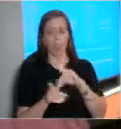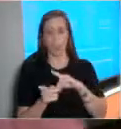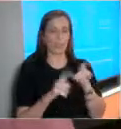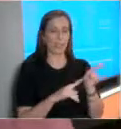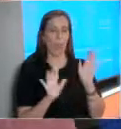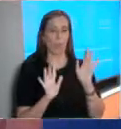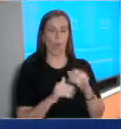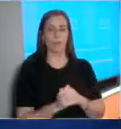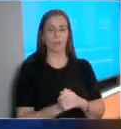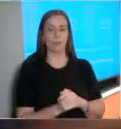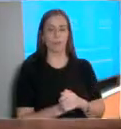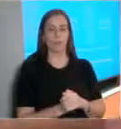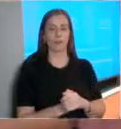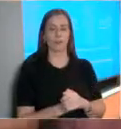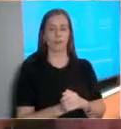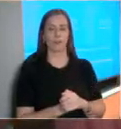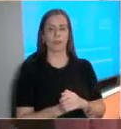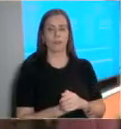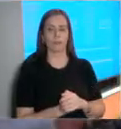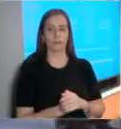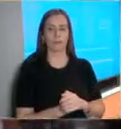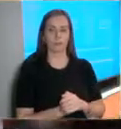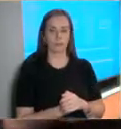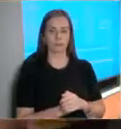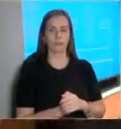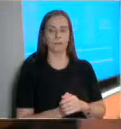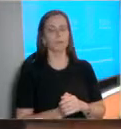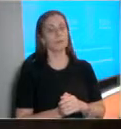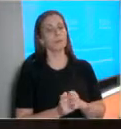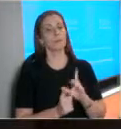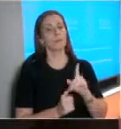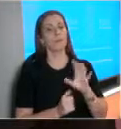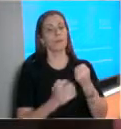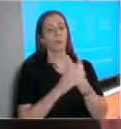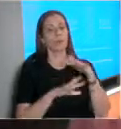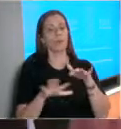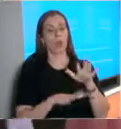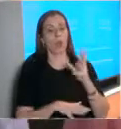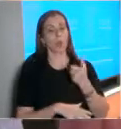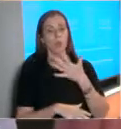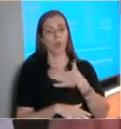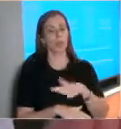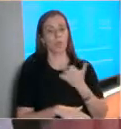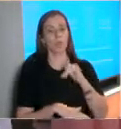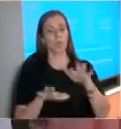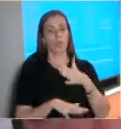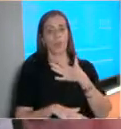לפה, זה כזה בין הטיפות, איך שקוראים לזה. אוקיי, והיה ותקום ממשלה בקרוב, איך אתה רוצה שהיא תיראה?